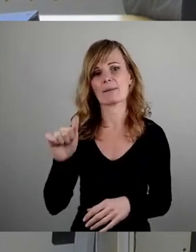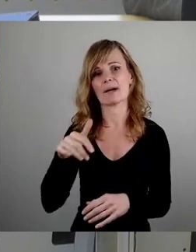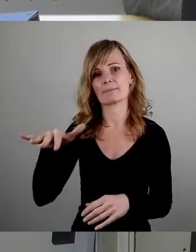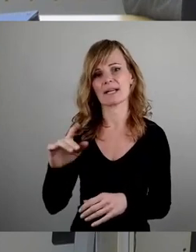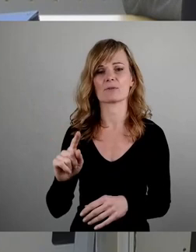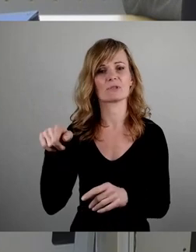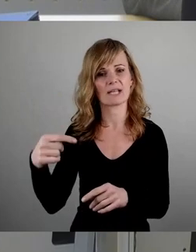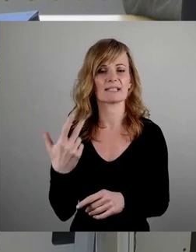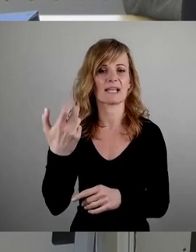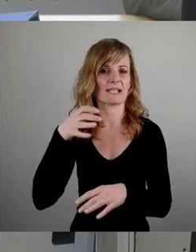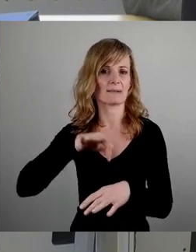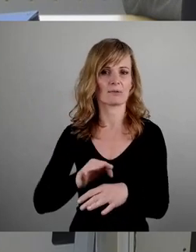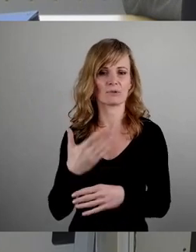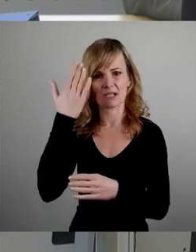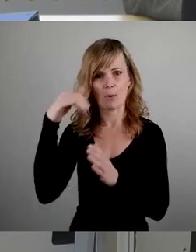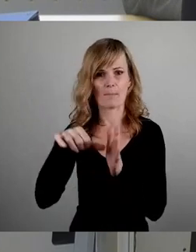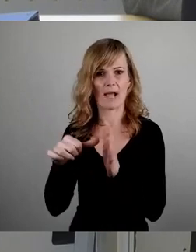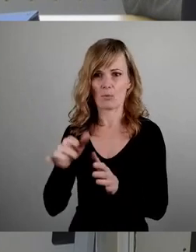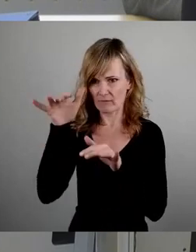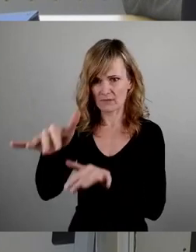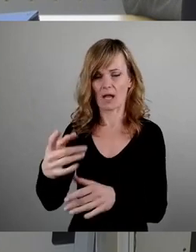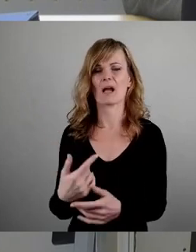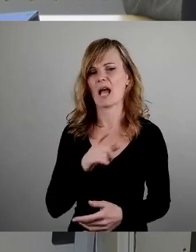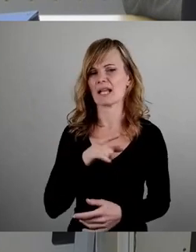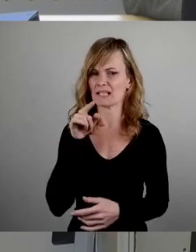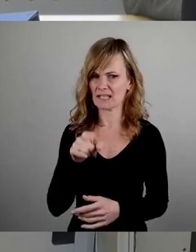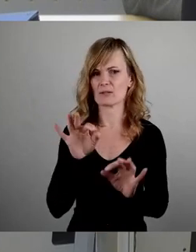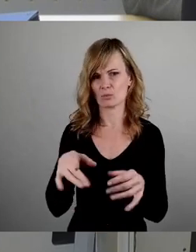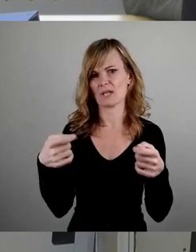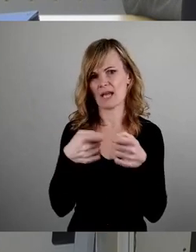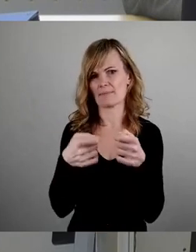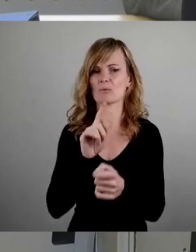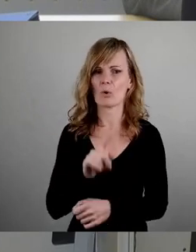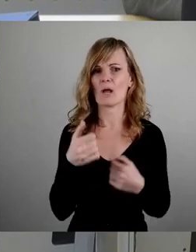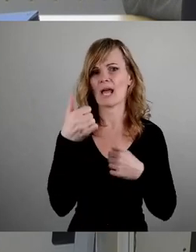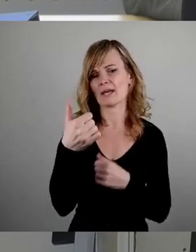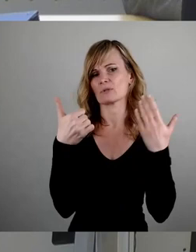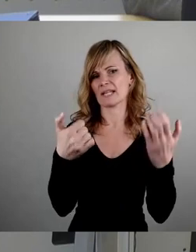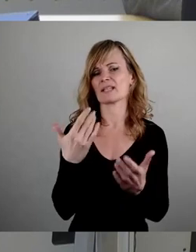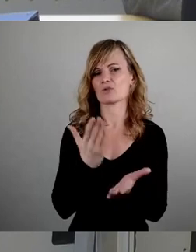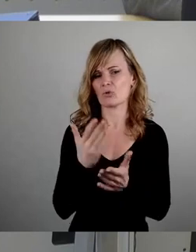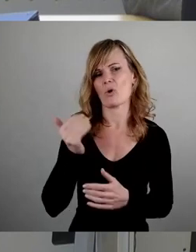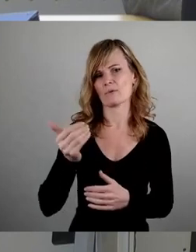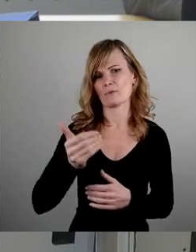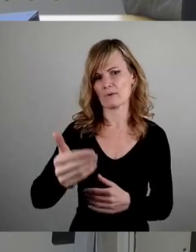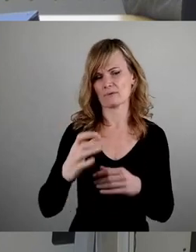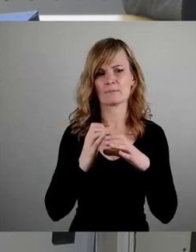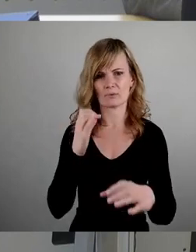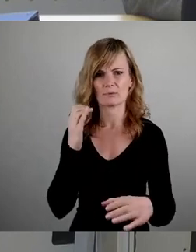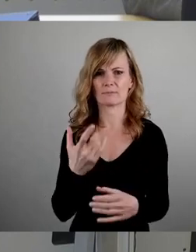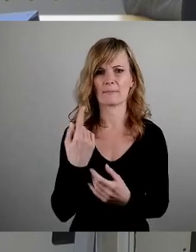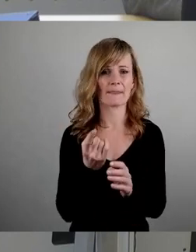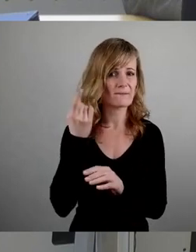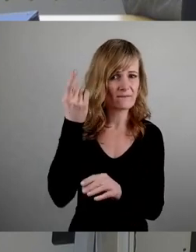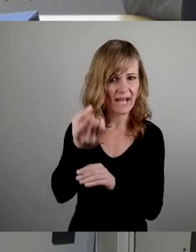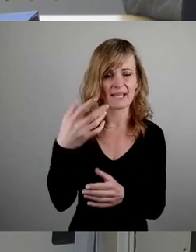den Hauptbahnhof erreicht. Das ist eigentlich eine relativ gute Anbindung. Auch die 61 fährt schon sehr häufig, dafür, dass es doch relativ weit vom